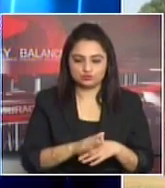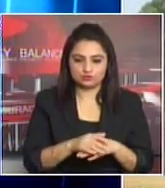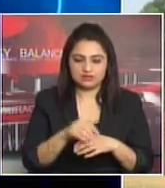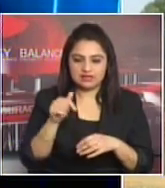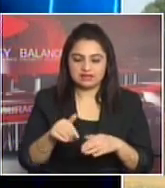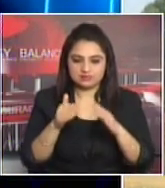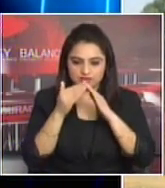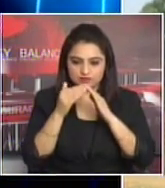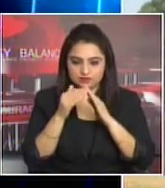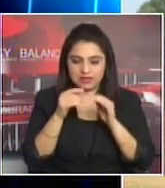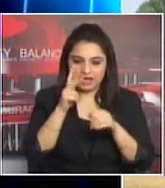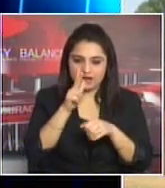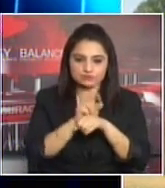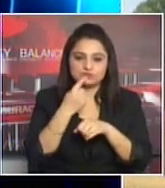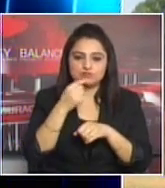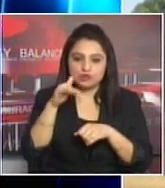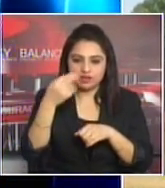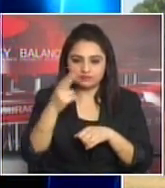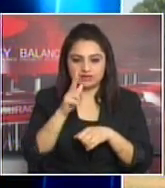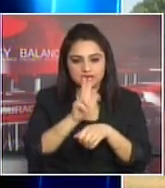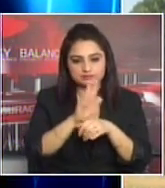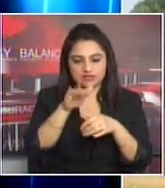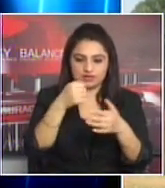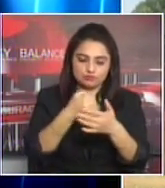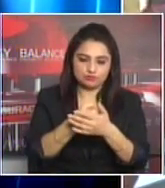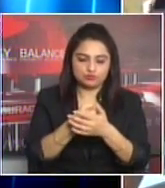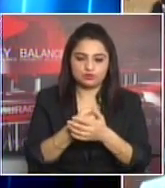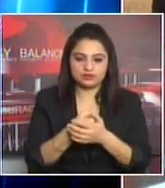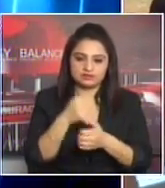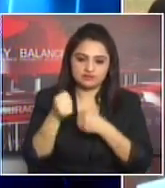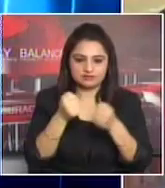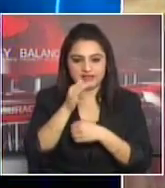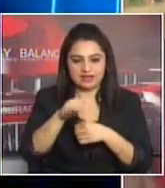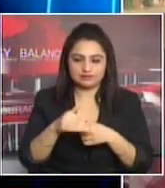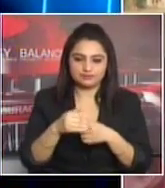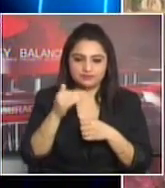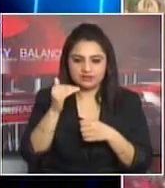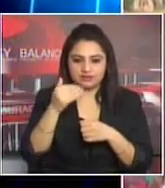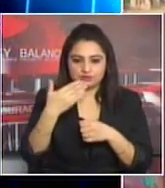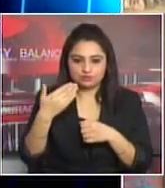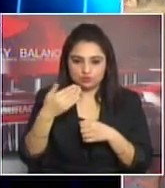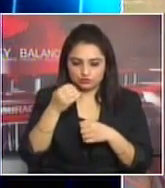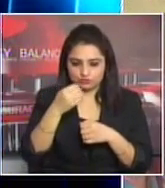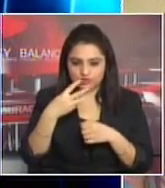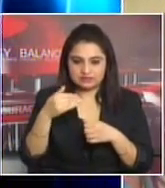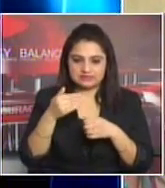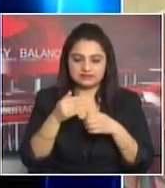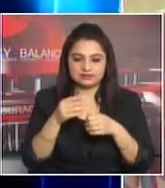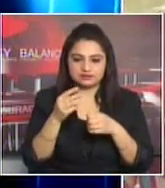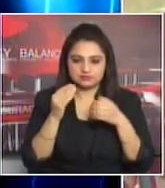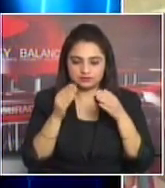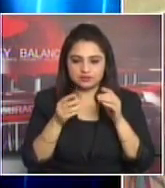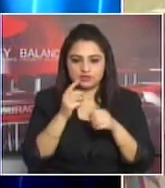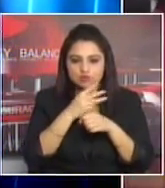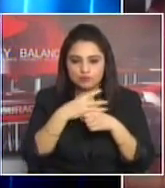बिहान 8 बजी बोलाउनु भएको थियो र 8 बजी आयो दुब्रदै। तुलसीपुर उपमहानगरपालिकाले शनिबारदेखि वडा